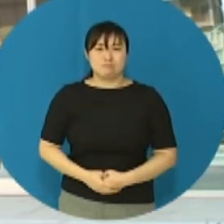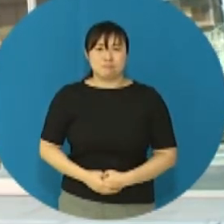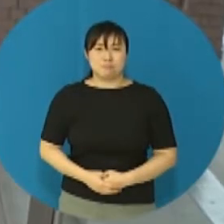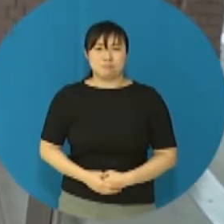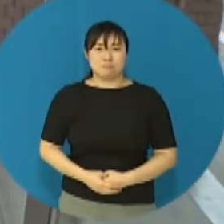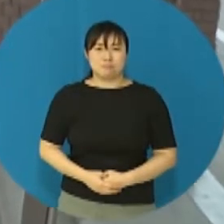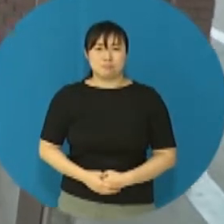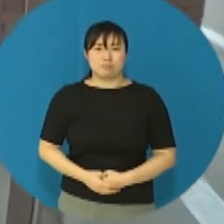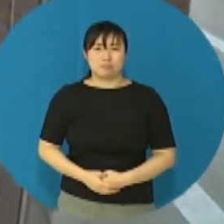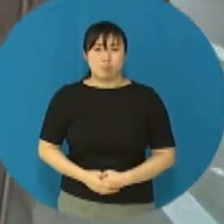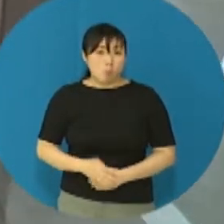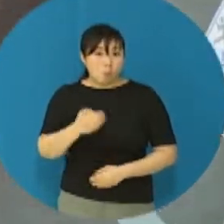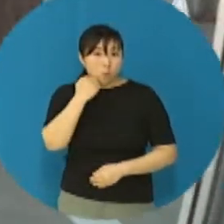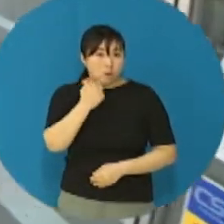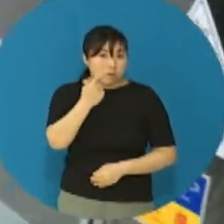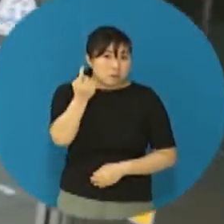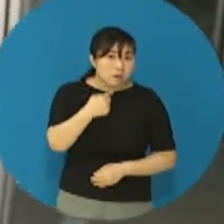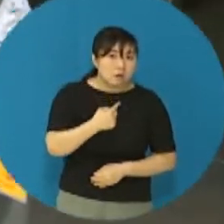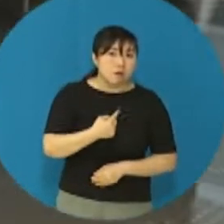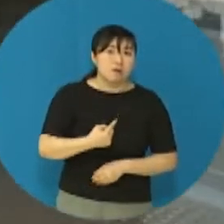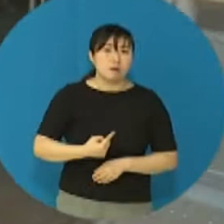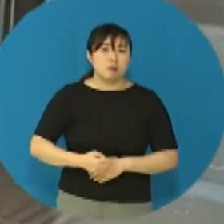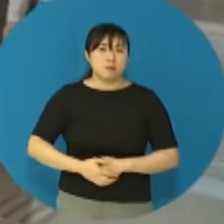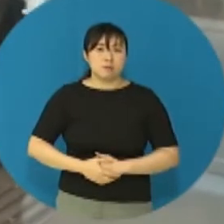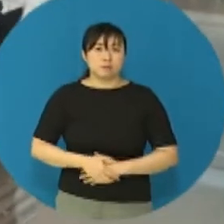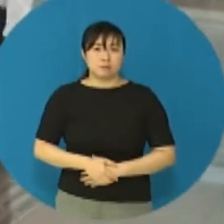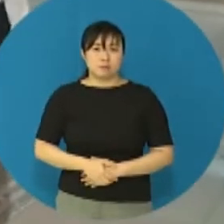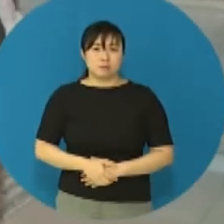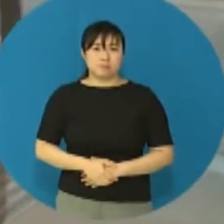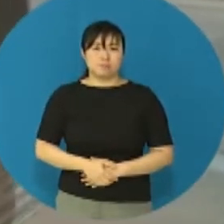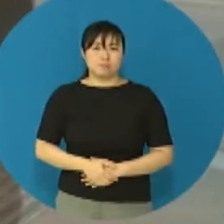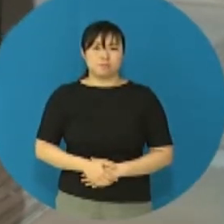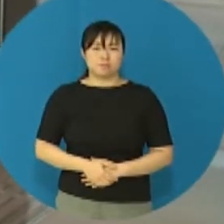あ、誰か来てくれましたよ。